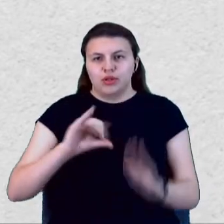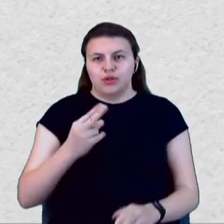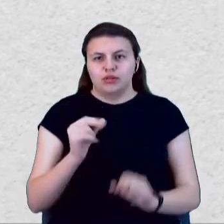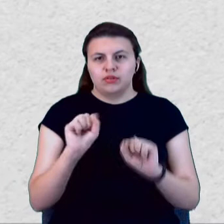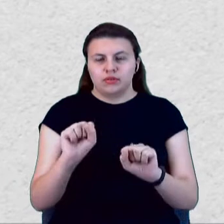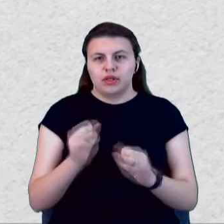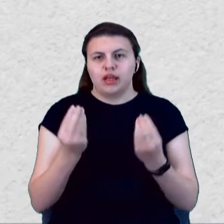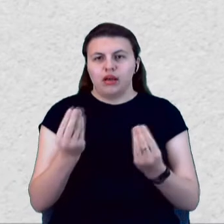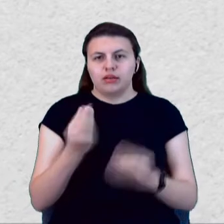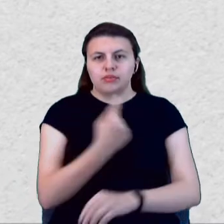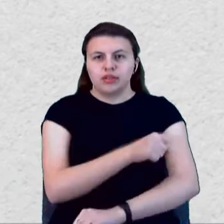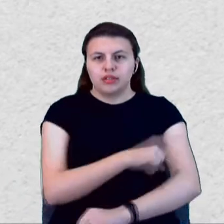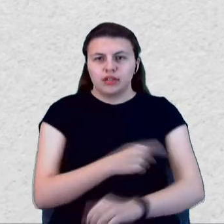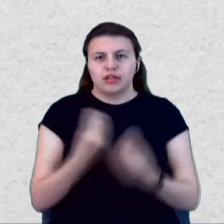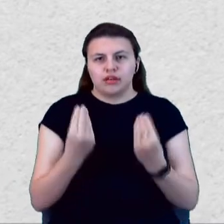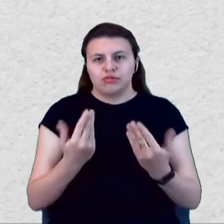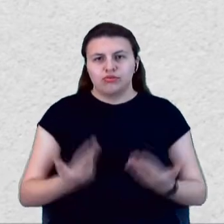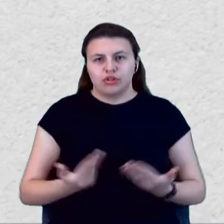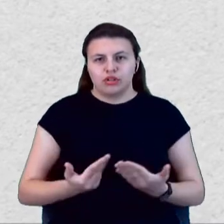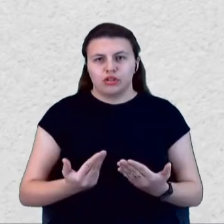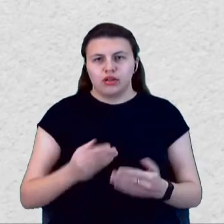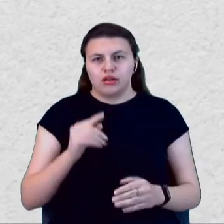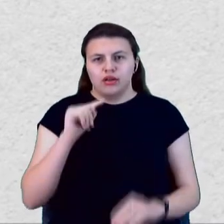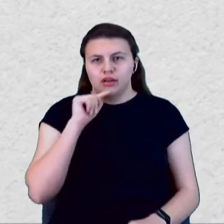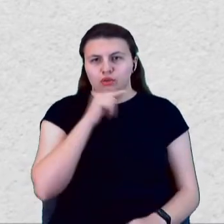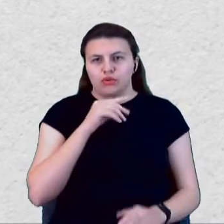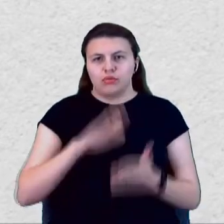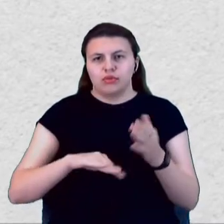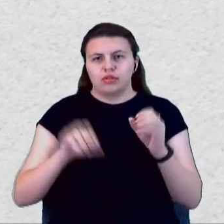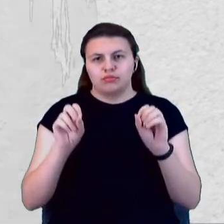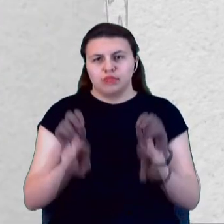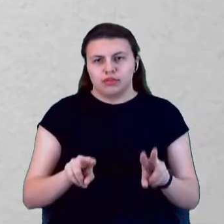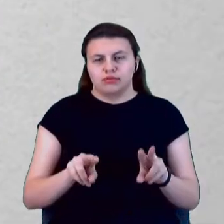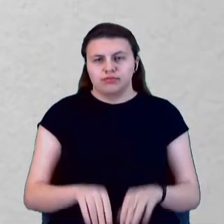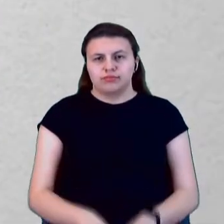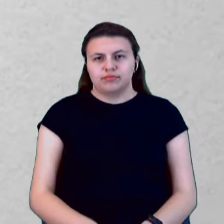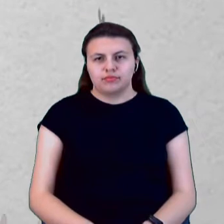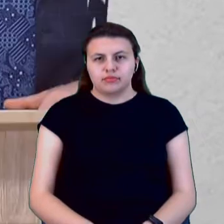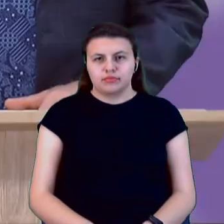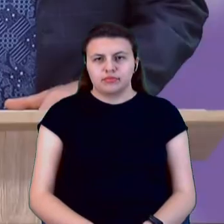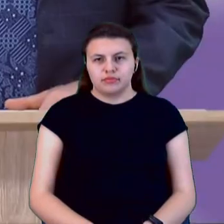життя, екологічна безпека – запорука сталого розвитку громад.